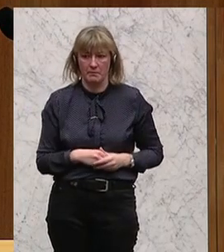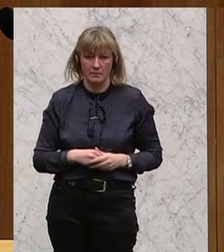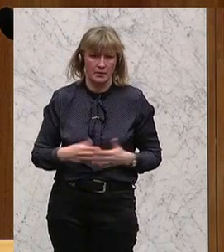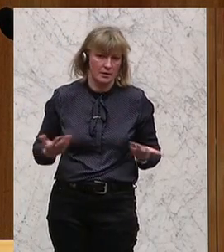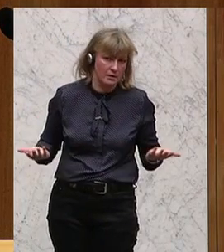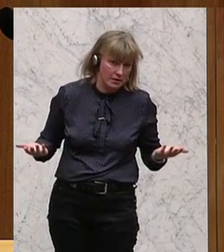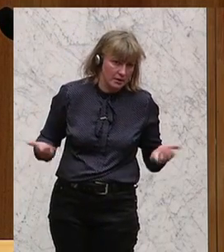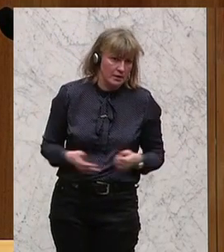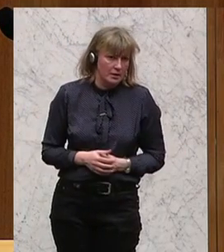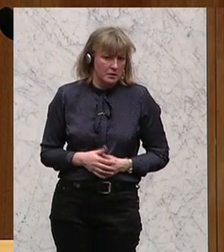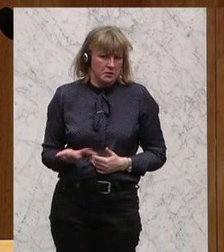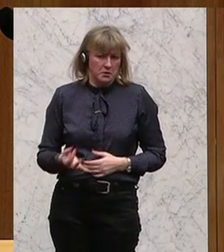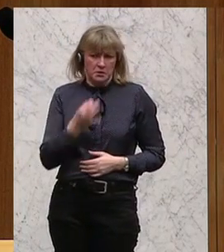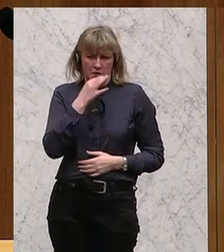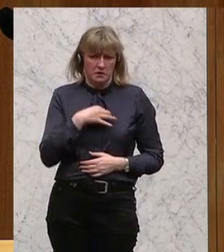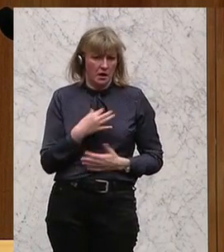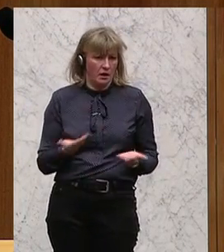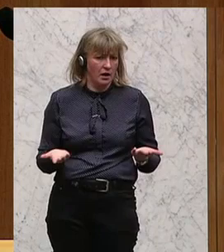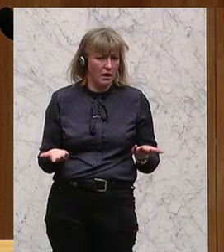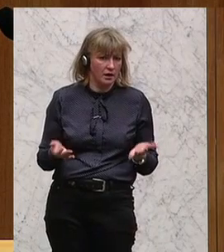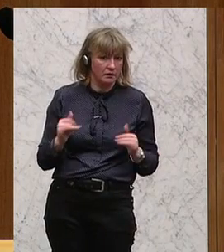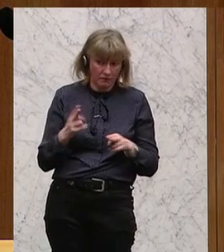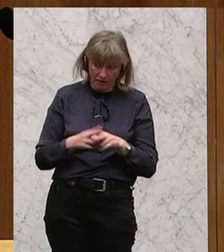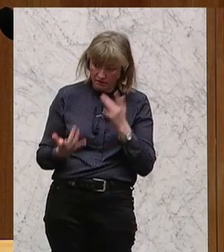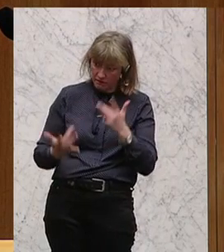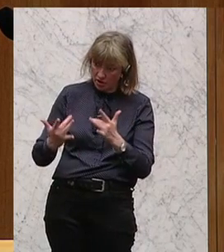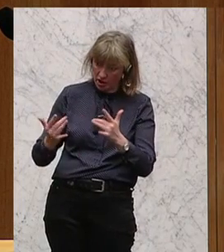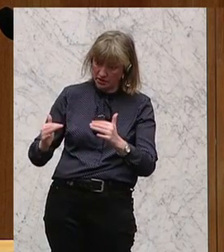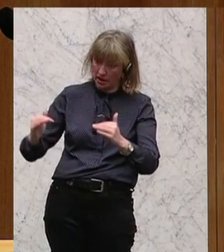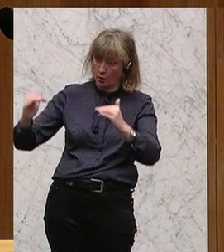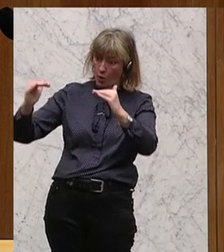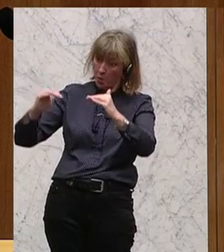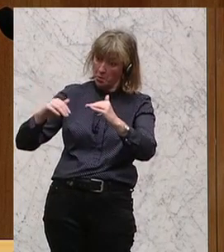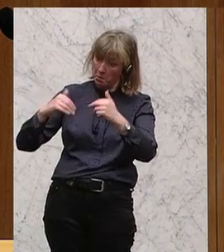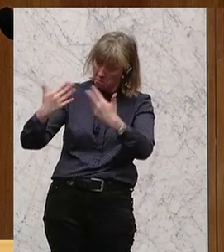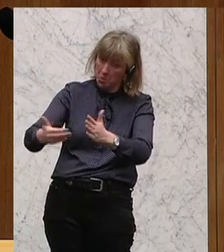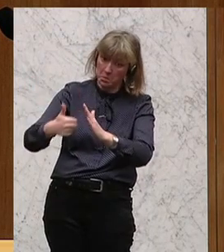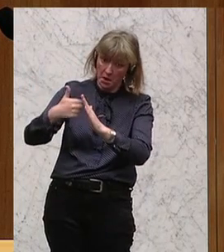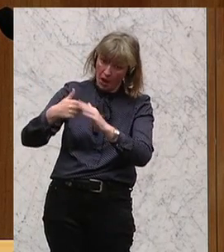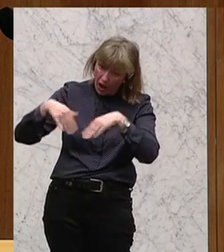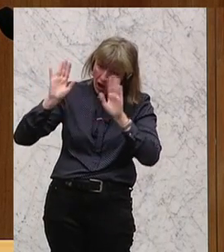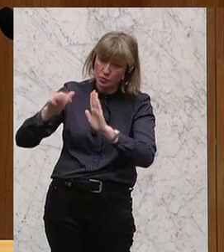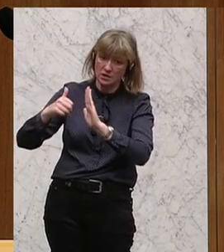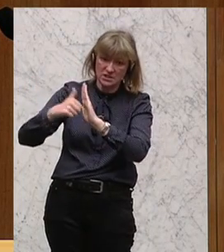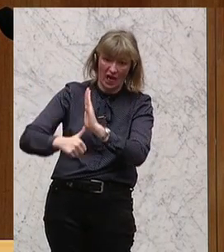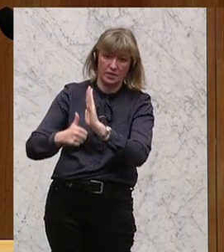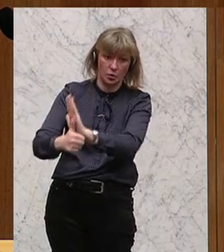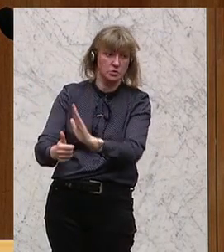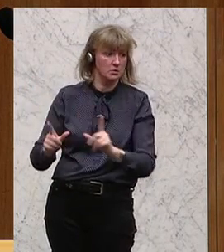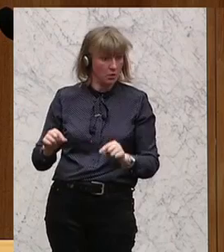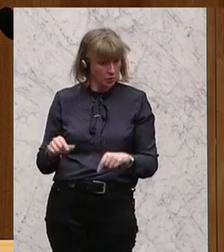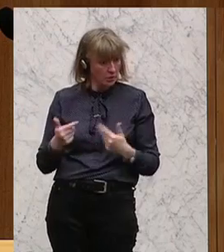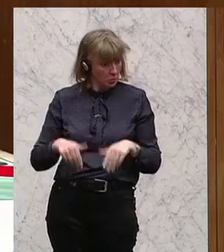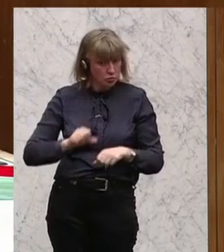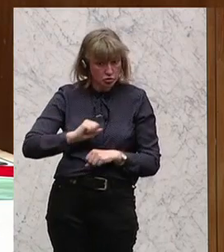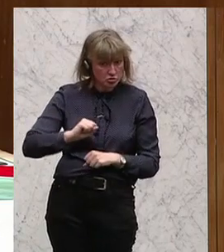Naja, man fragt sich, wenn diese Wahrscheinlichkeit so hoch ist, dass sie den Asylstatus erhalten, dann muss es ja eigentlich recht schnell gehen, auch